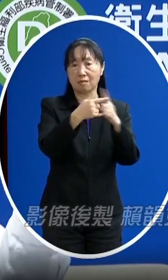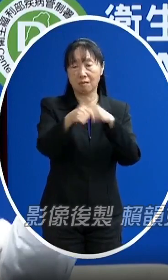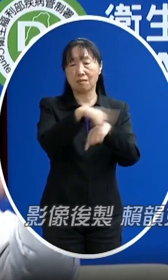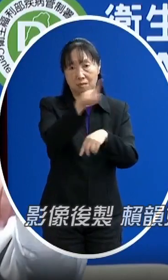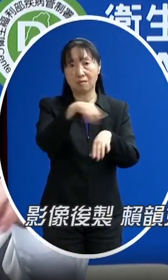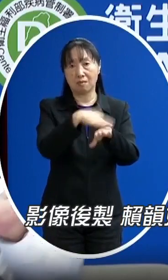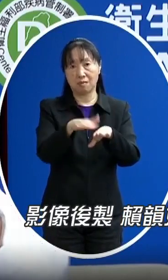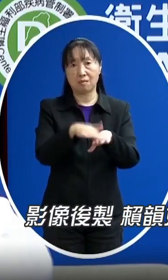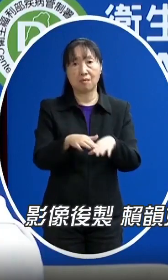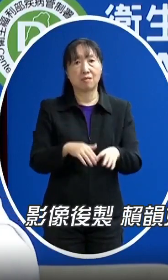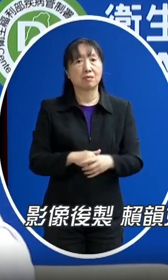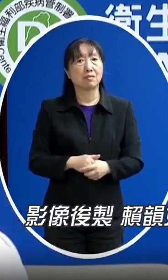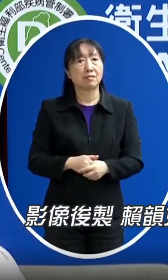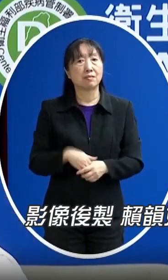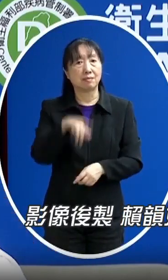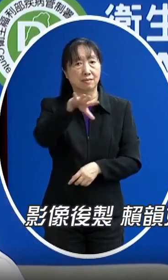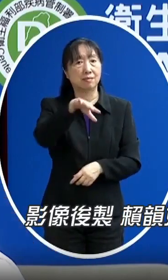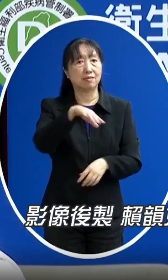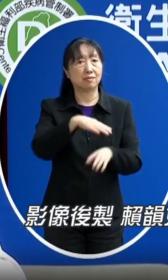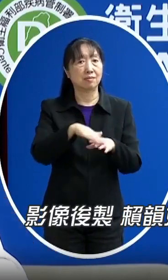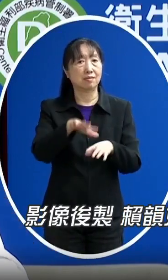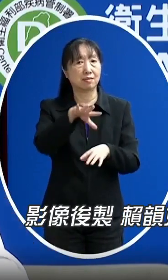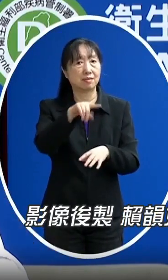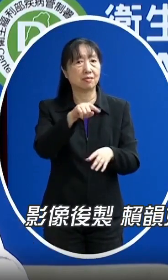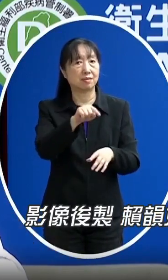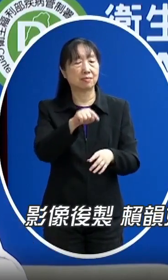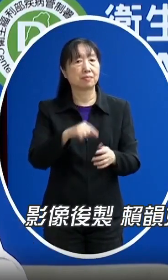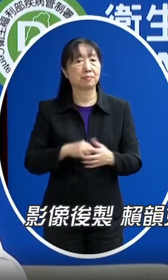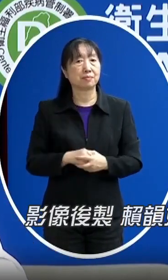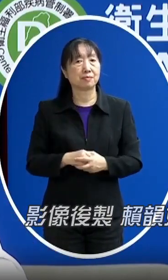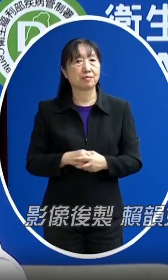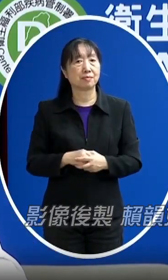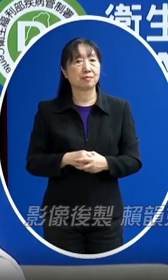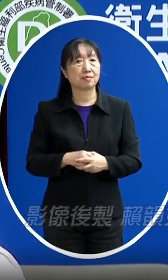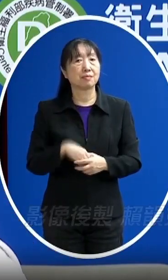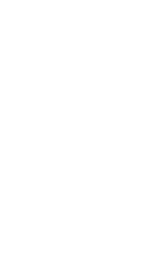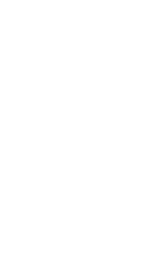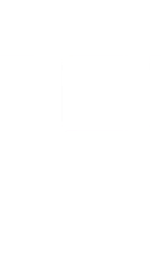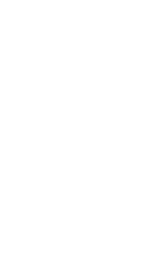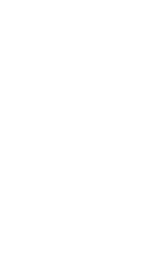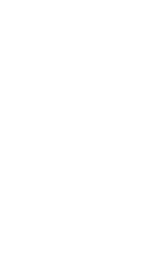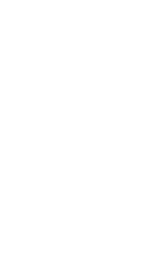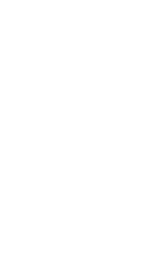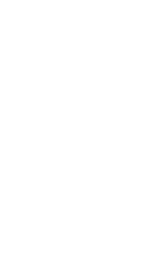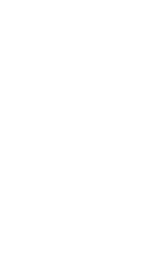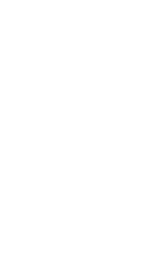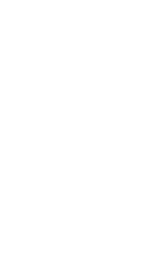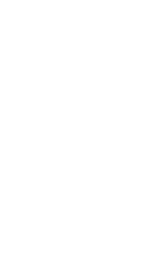防疫人员这边有在进行调，那些有在做准备了。